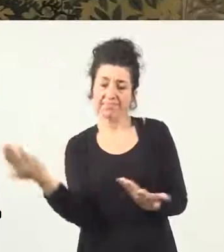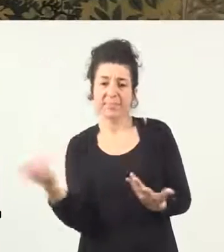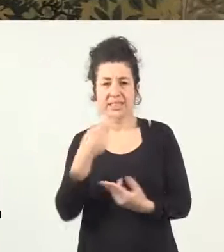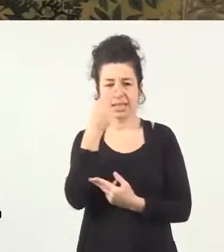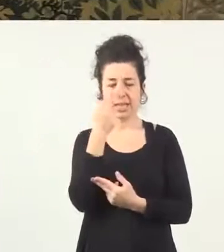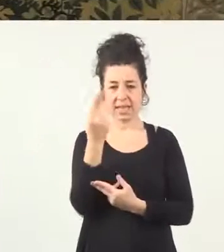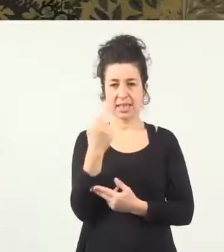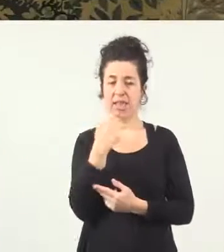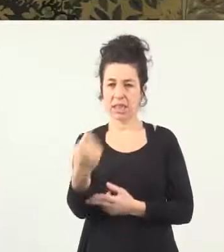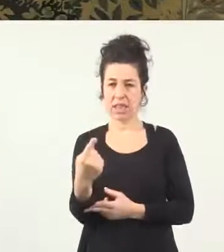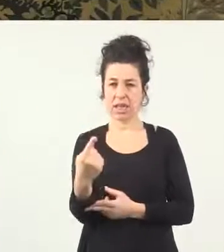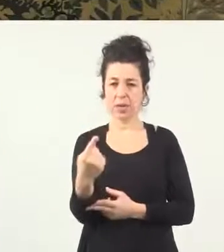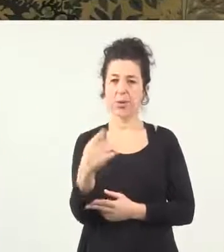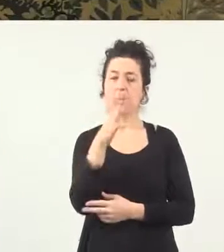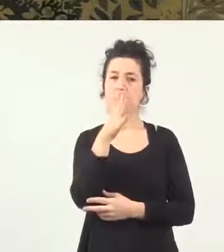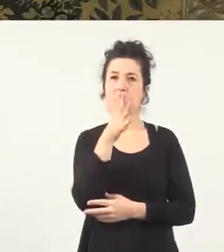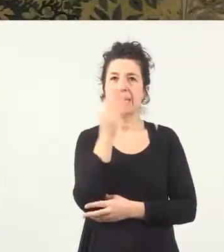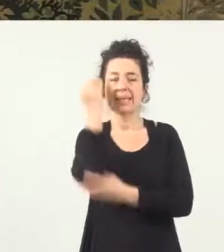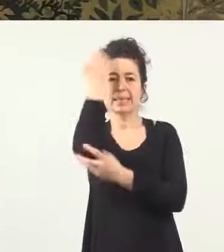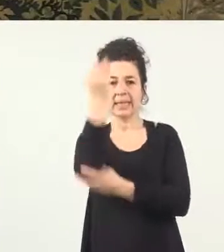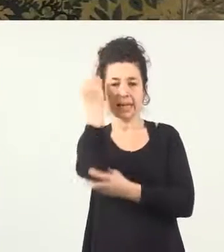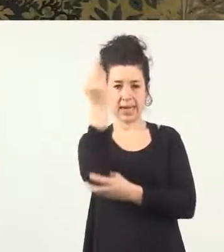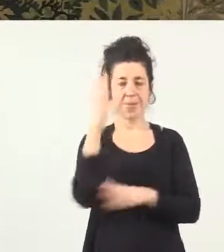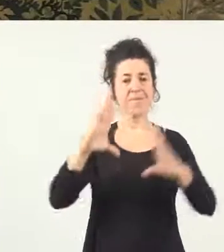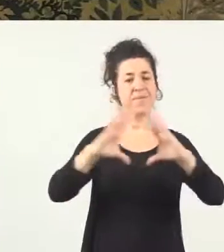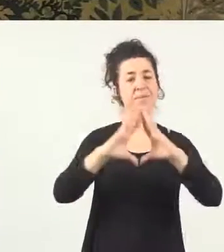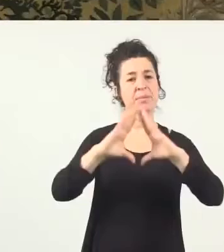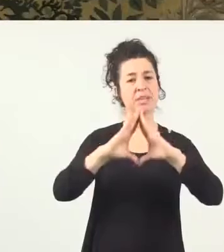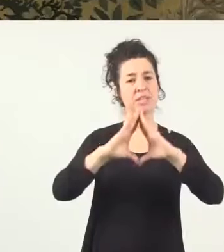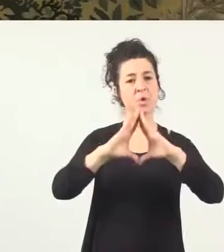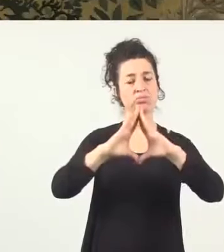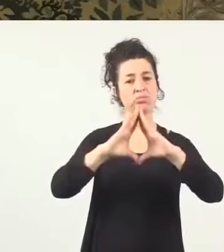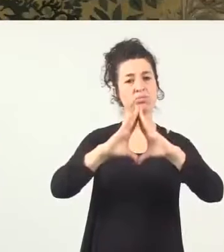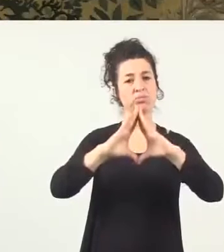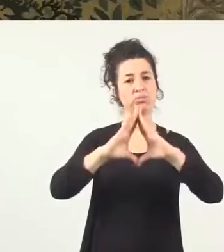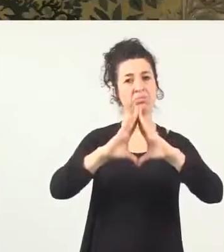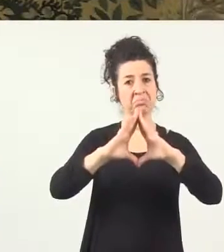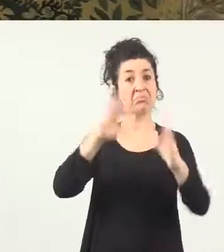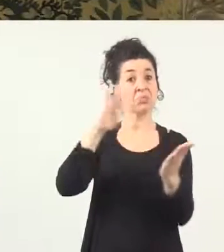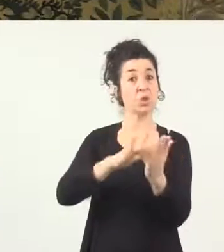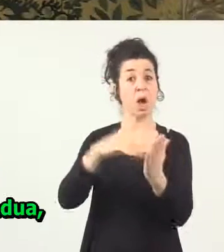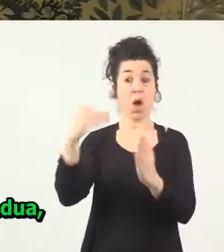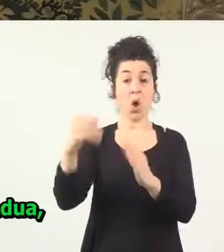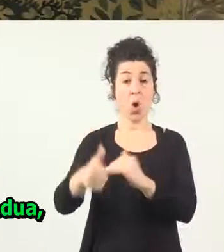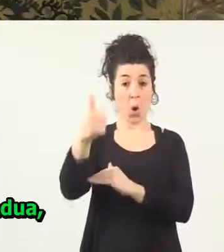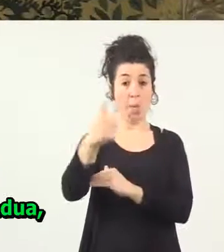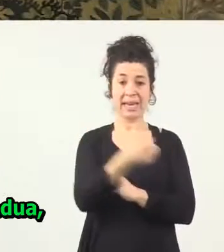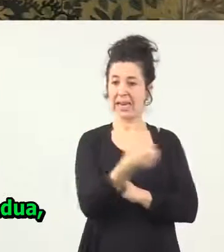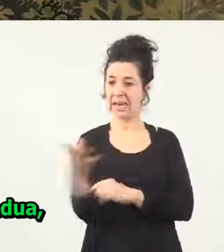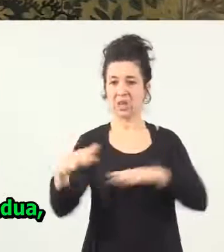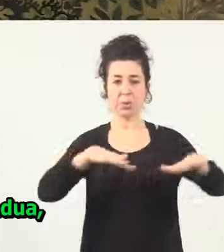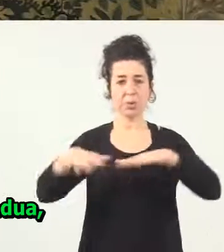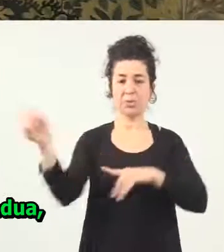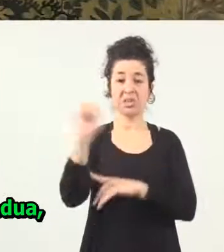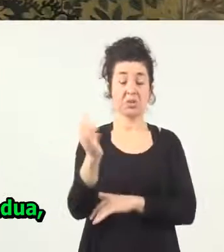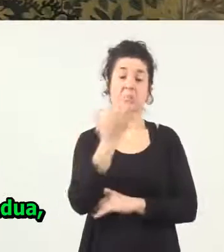esatea, ze iruditzen zait feminismoan gertatzen ari dela hori, baina ez beste mugimenduetan. Esan nahi dut, hartzen badugu